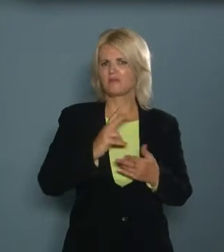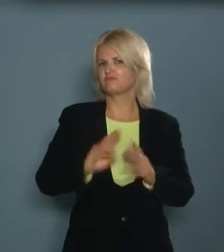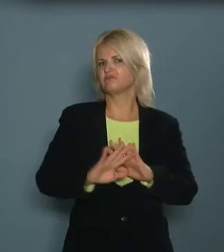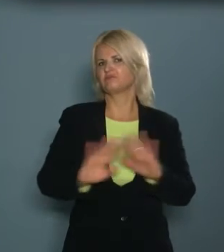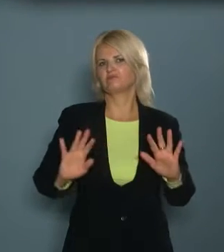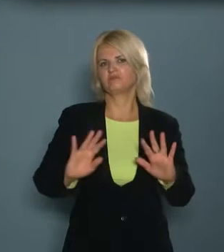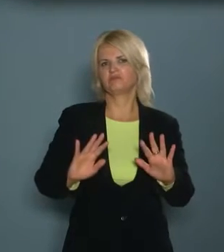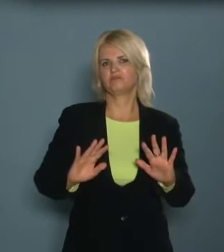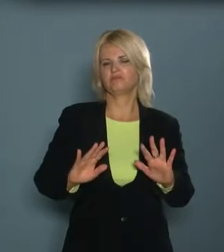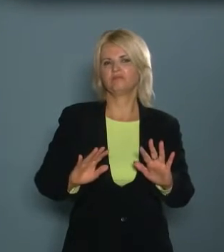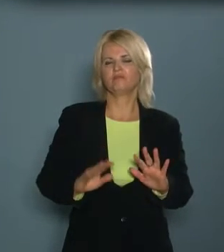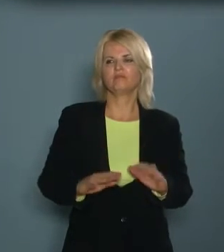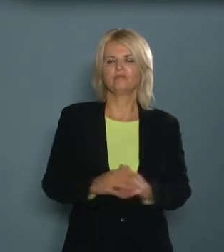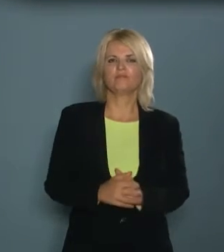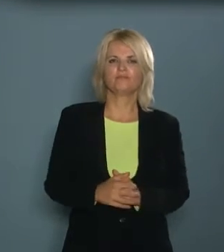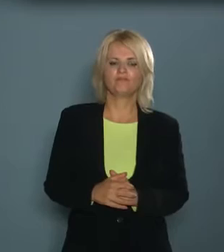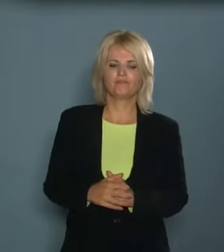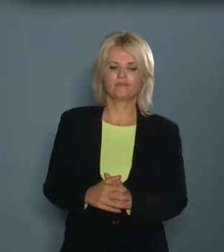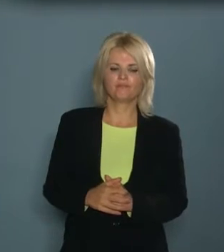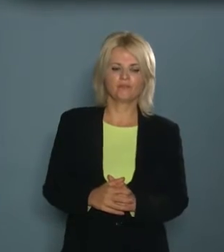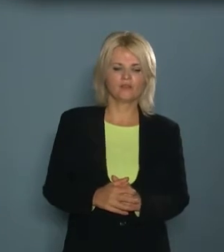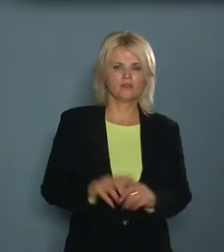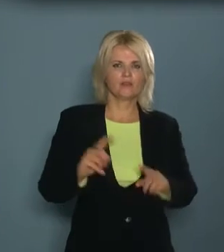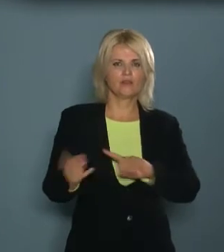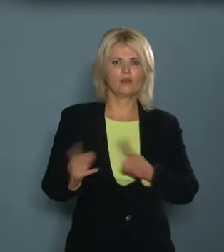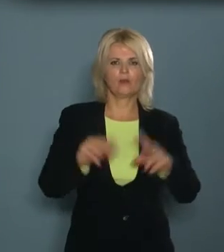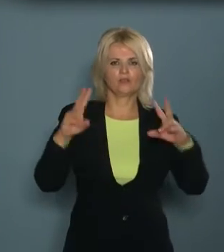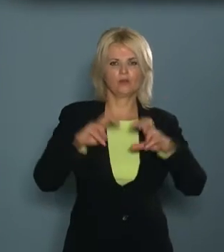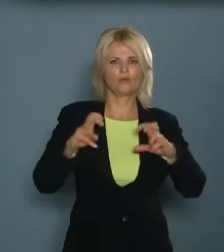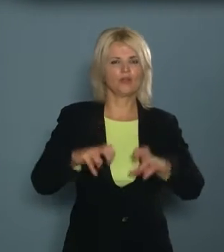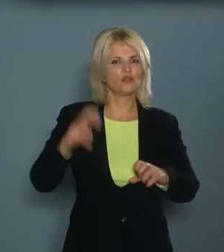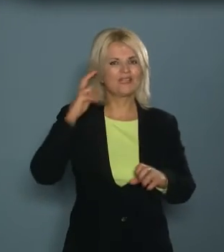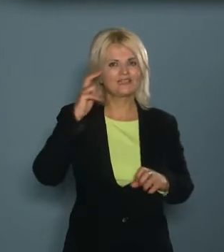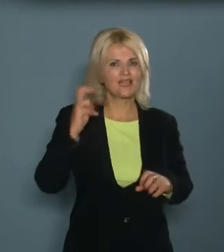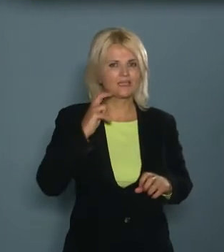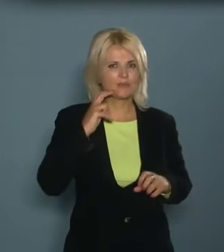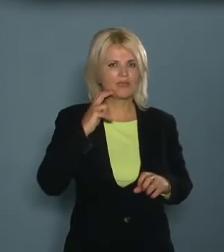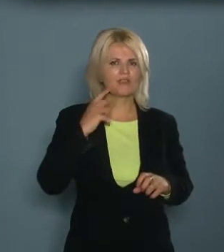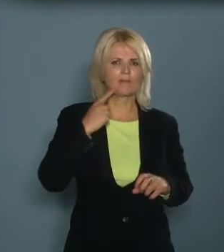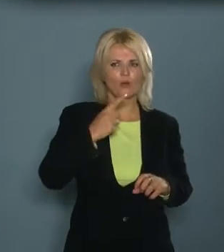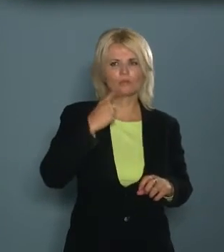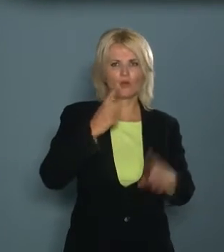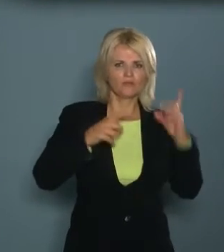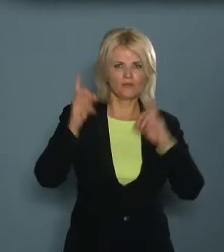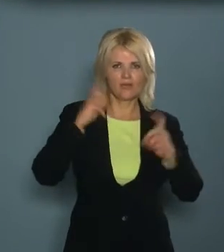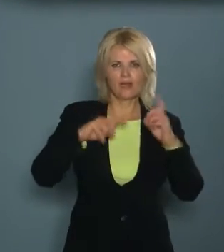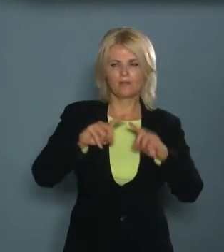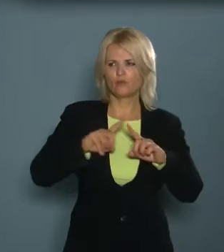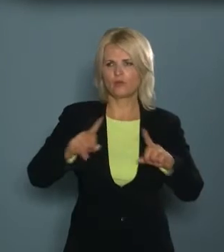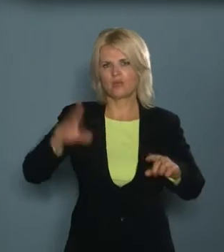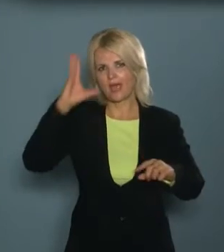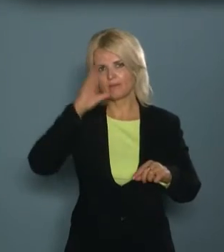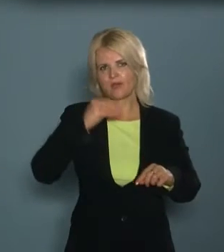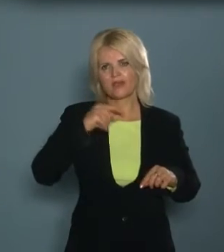ugye, hogy ezt így pumpálják bele a fejünkbe a különböző kutatóintézetek, meg mindenféle olyan ember, akinek